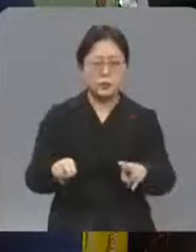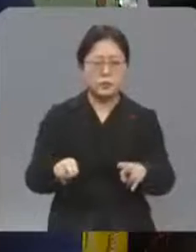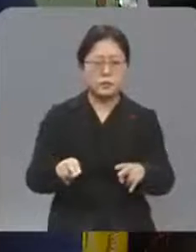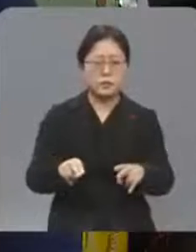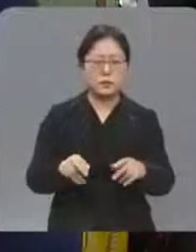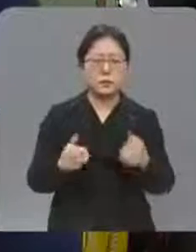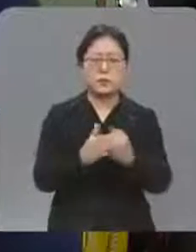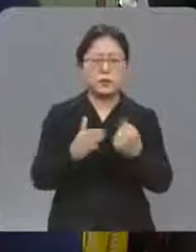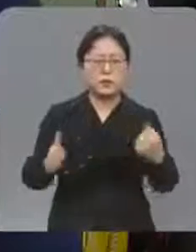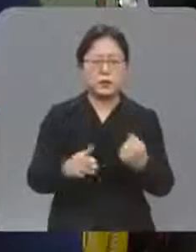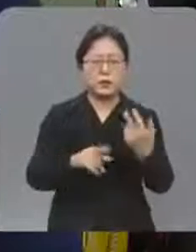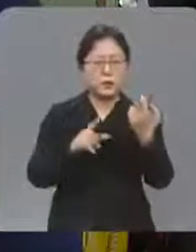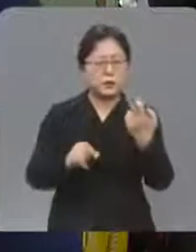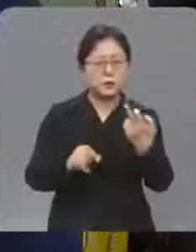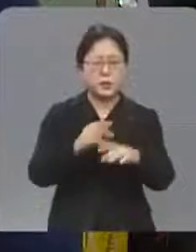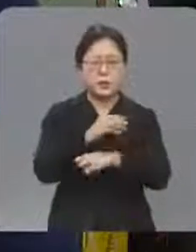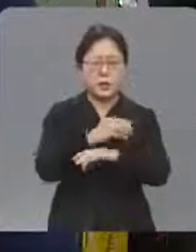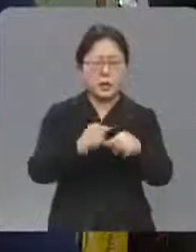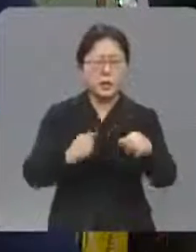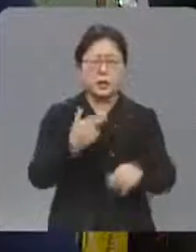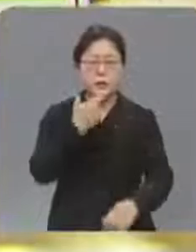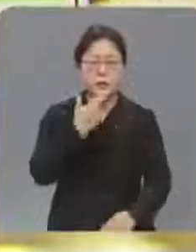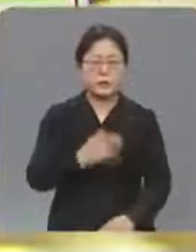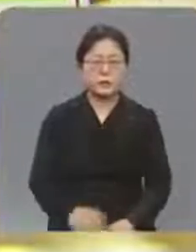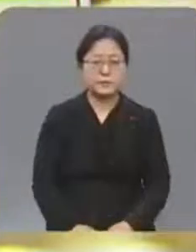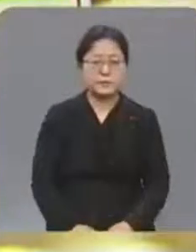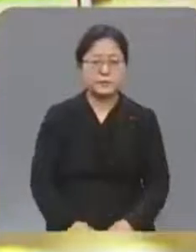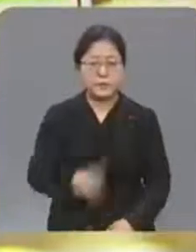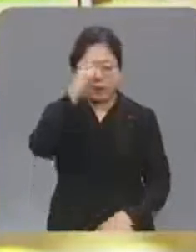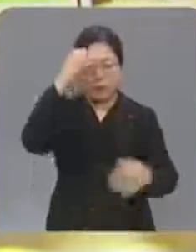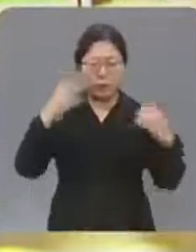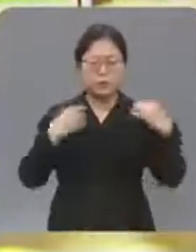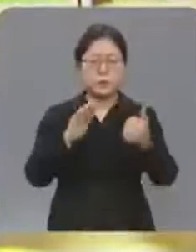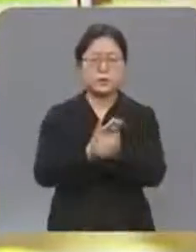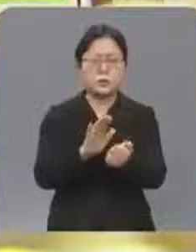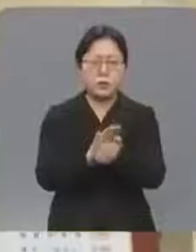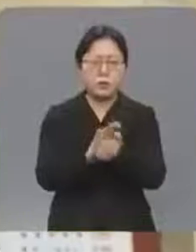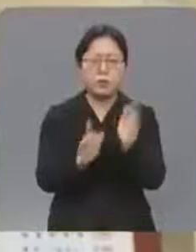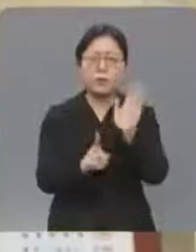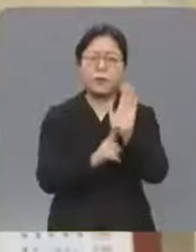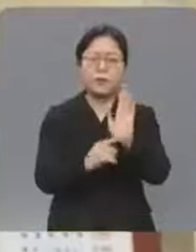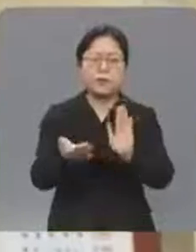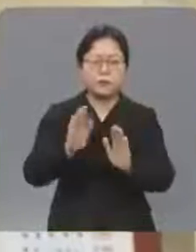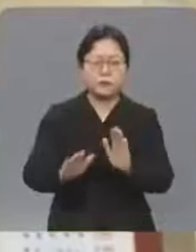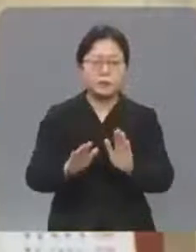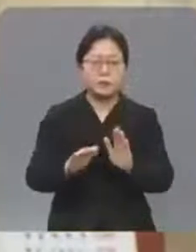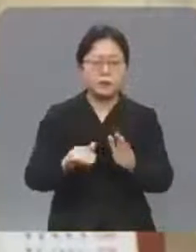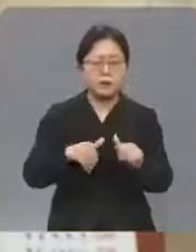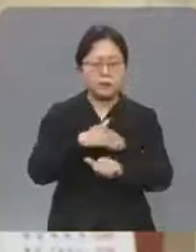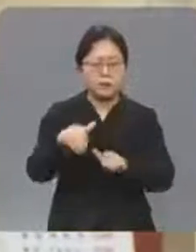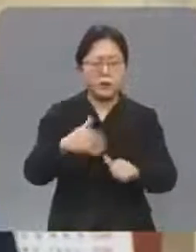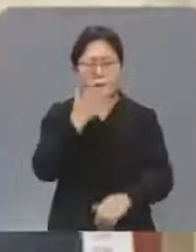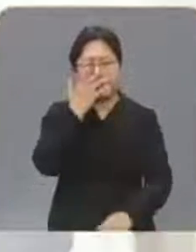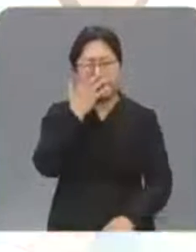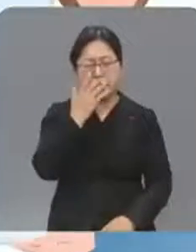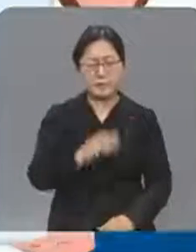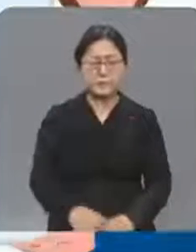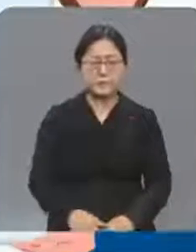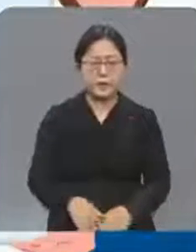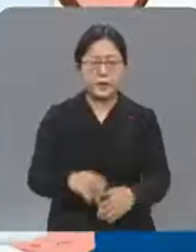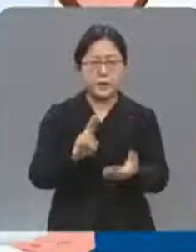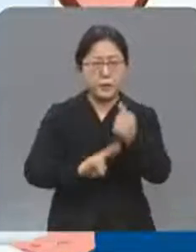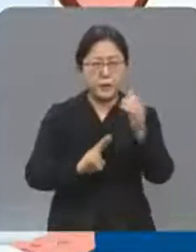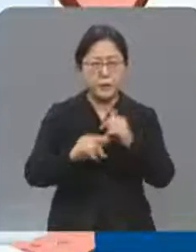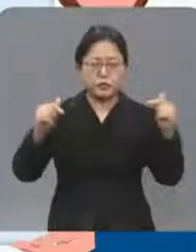그런 상태여가지고 연말 예약은 하나도 없는 거죠. 정부가 지원책을 발표했지만 반응은 싸늘합니다.